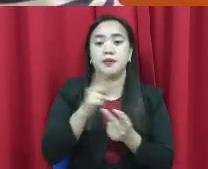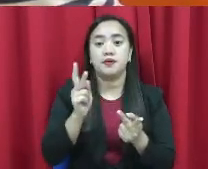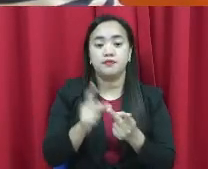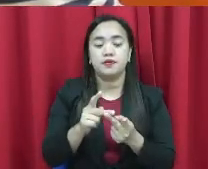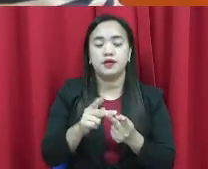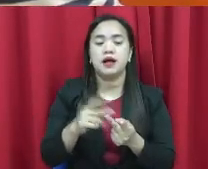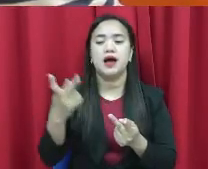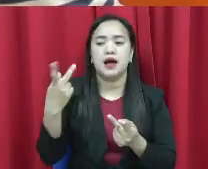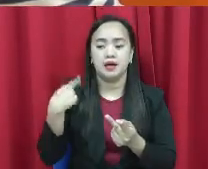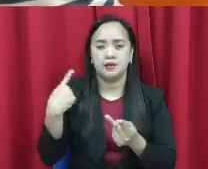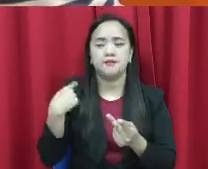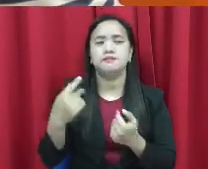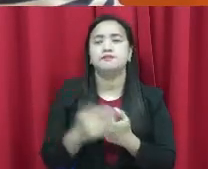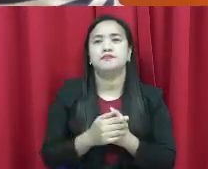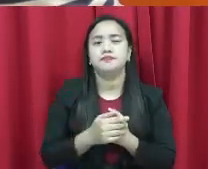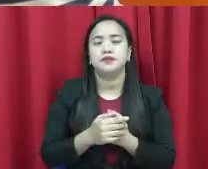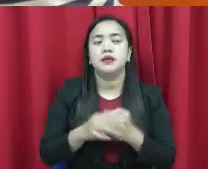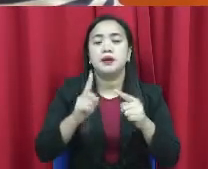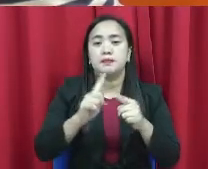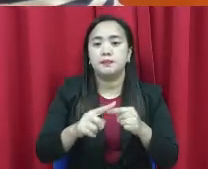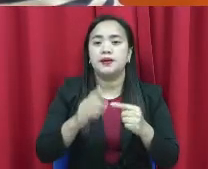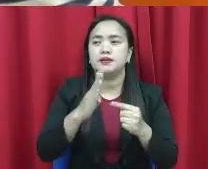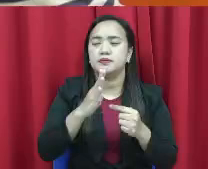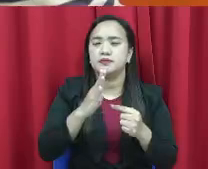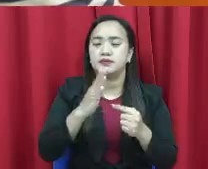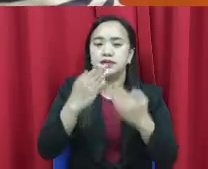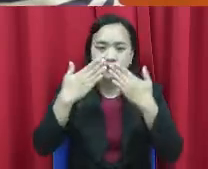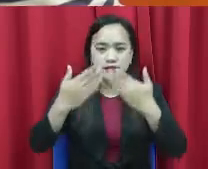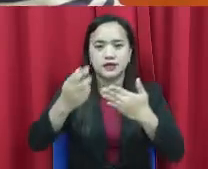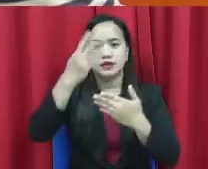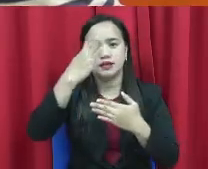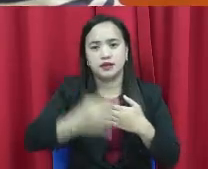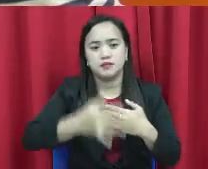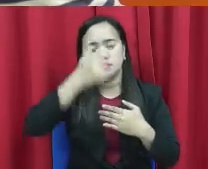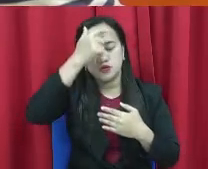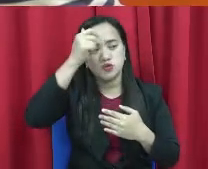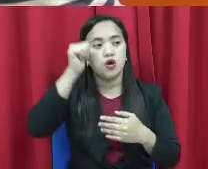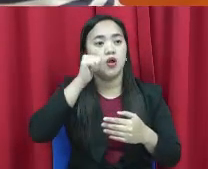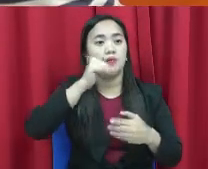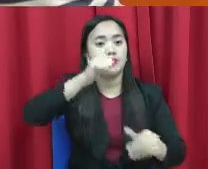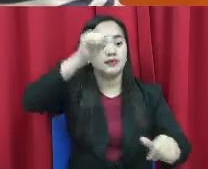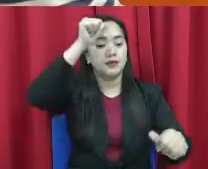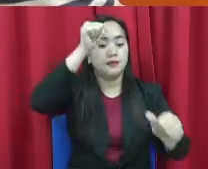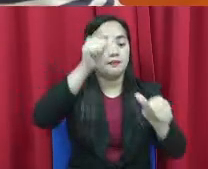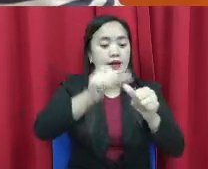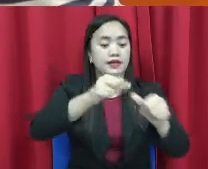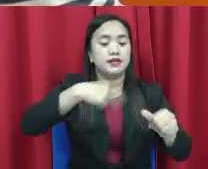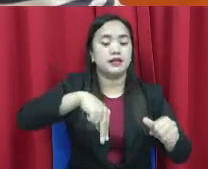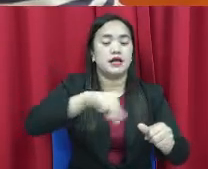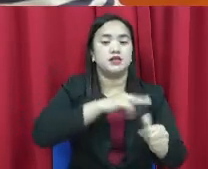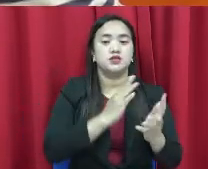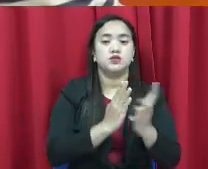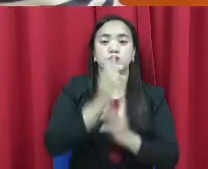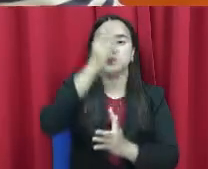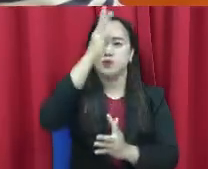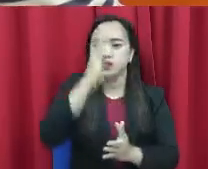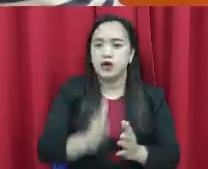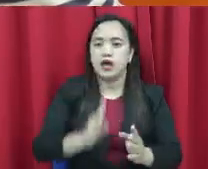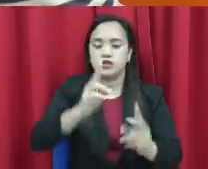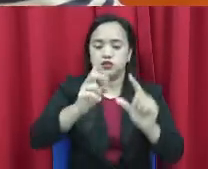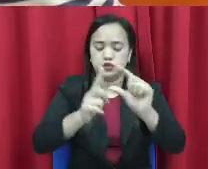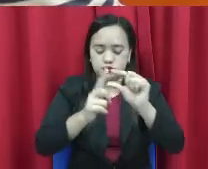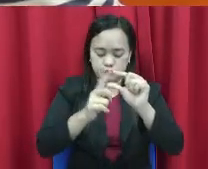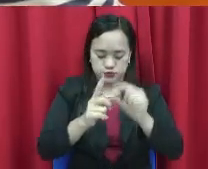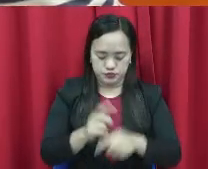pagkukulang pero at least Salamat sa Panginoon muli sa aking pinaalala at muli sa akin ay ah